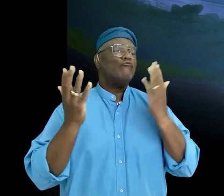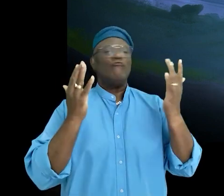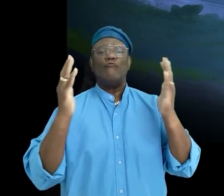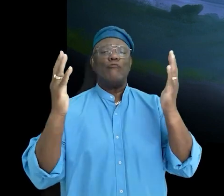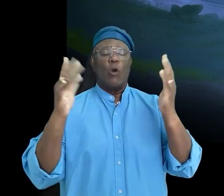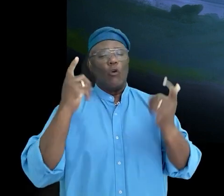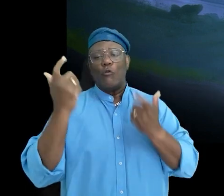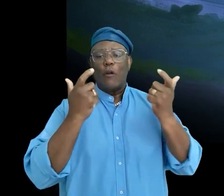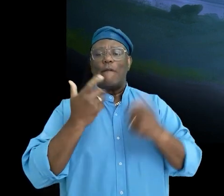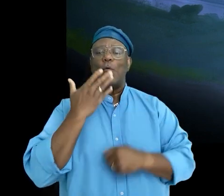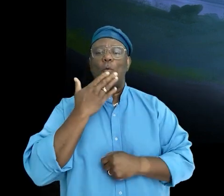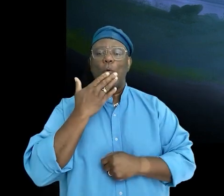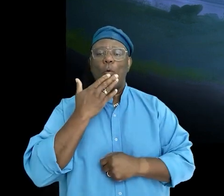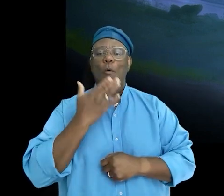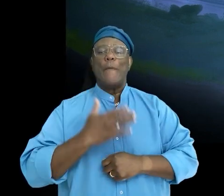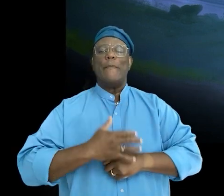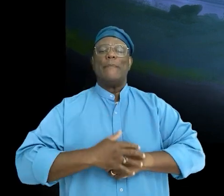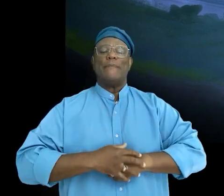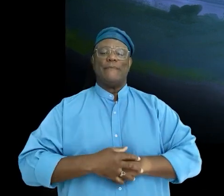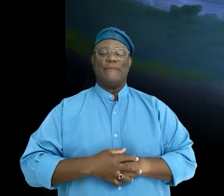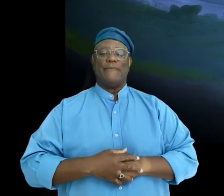gynhesrwydd.